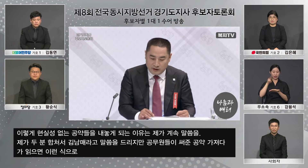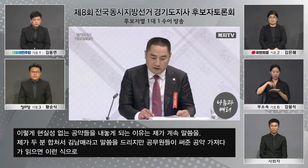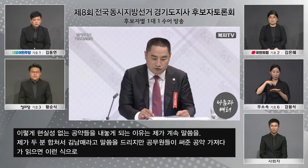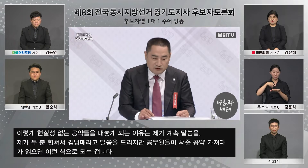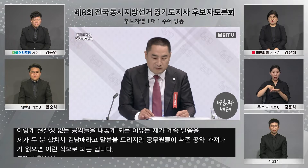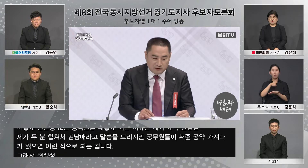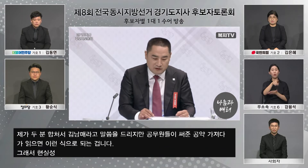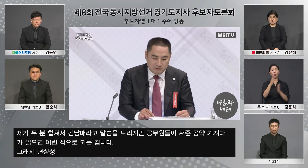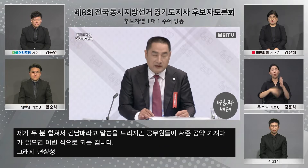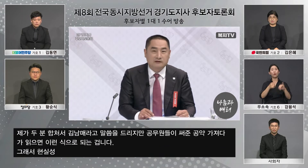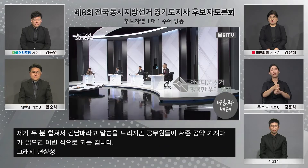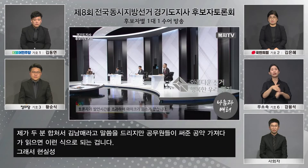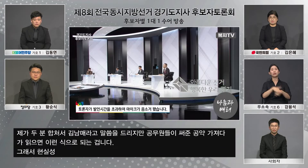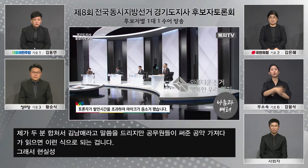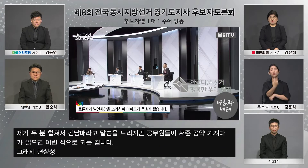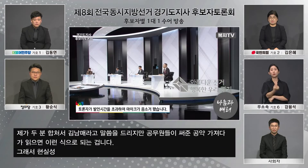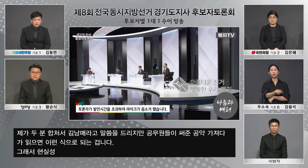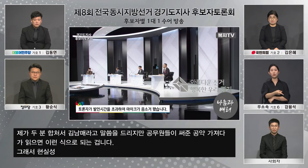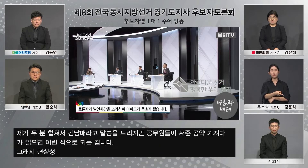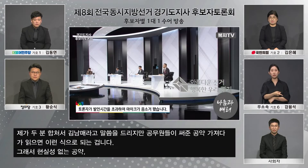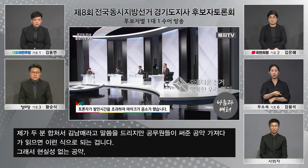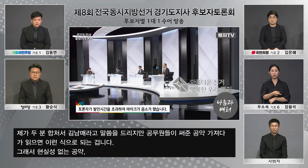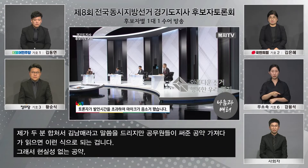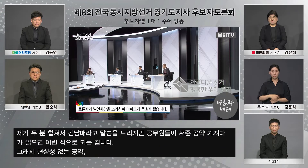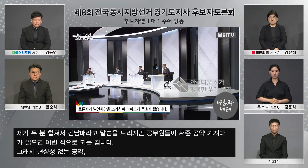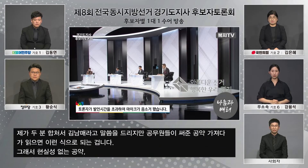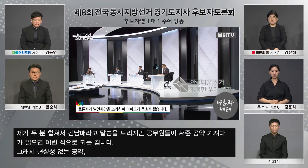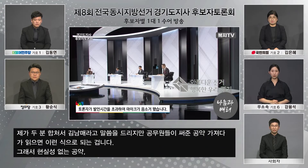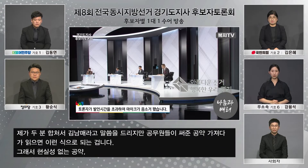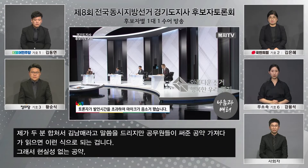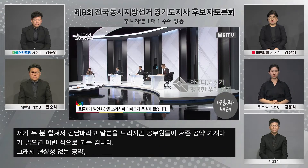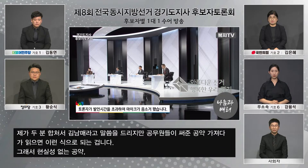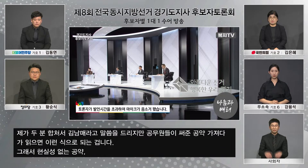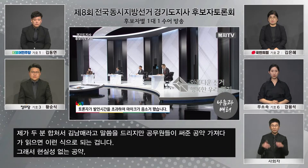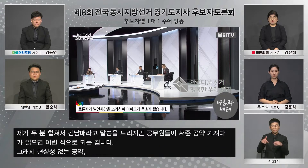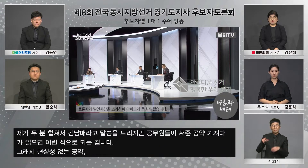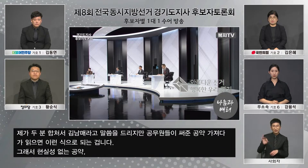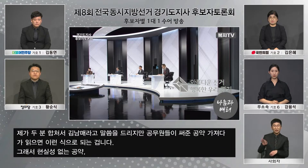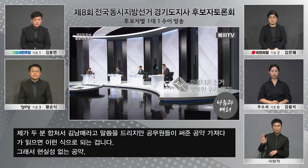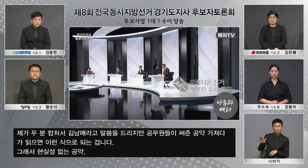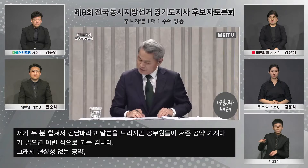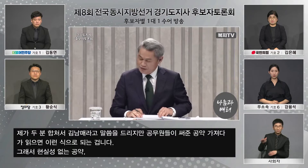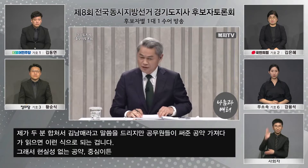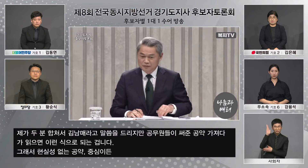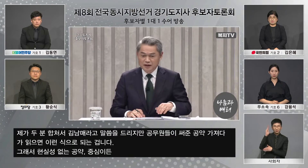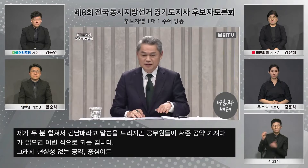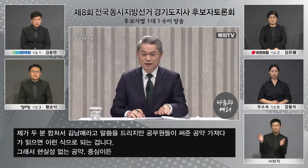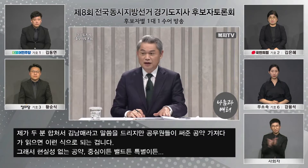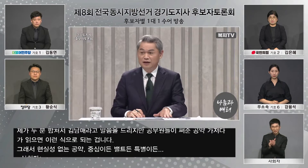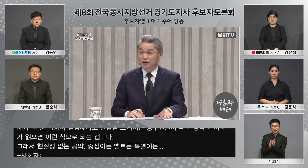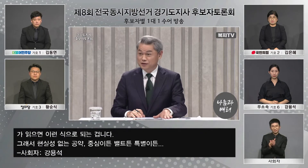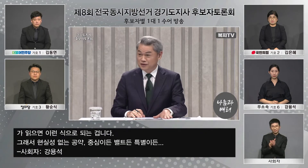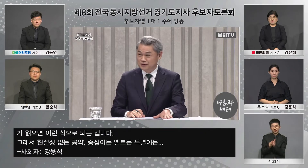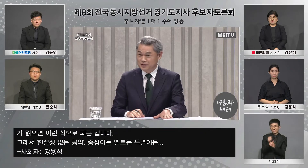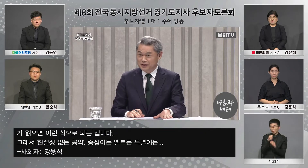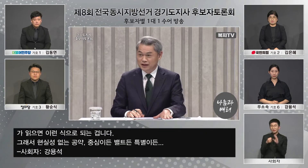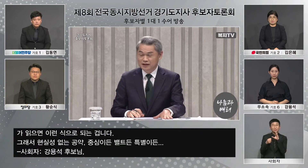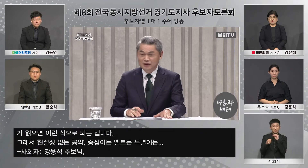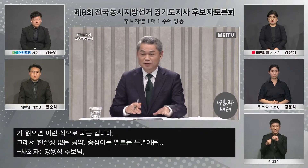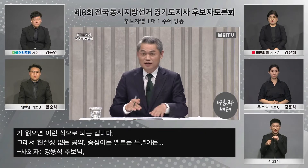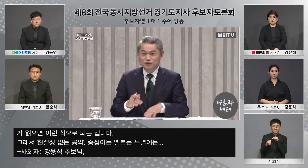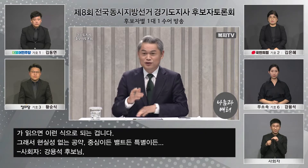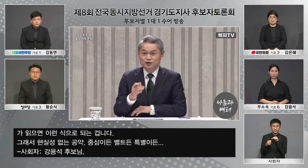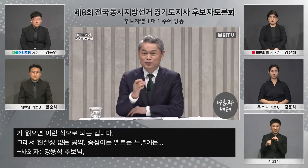없는 공약, 중심이든 벨트든 특별이든 강영석 후보님 발언 시간이 초과돼서 마이크가